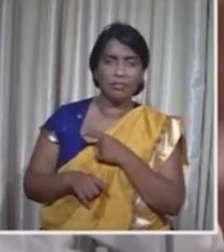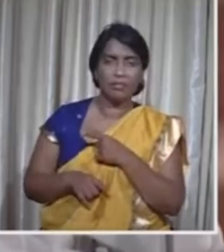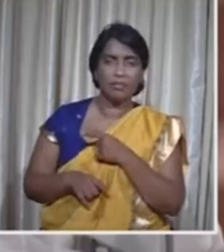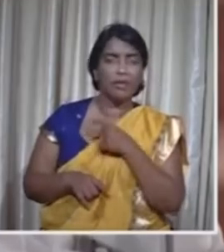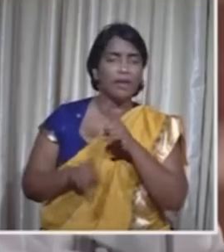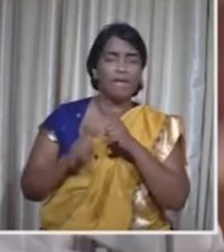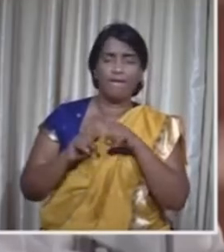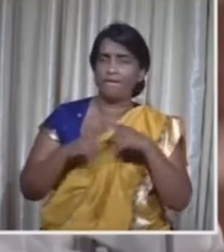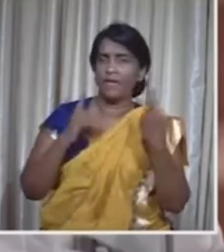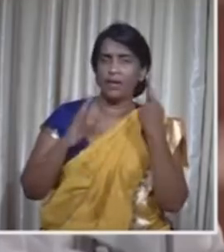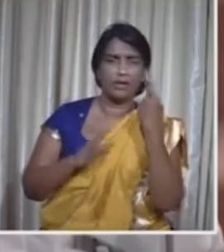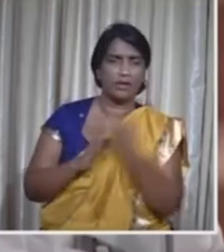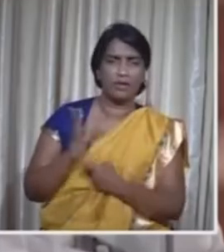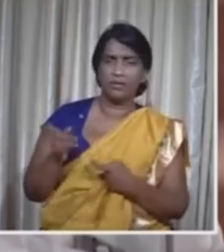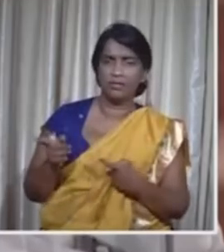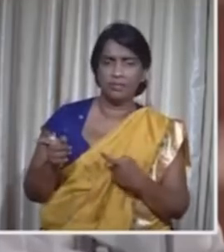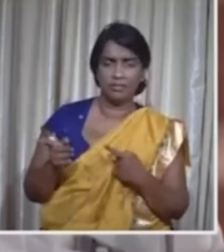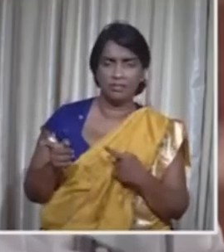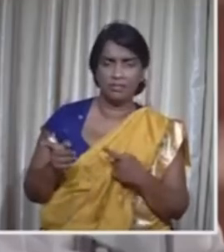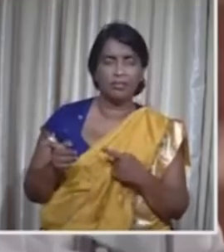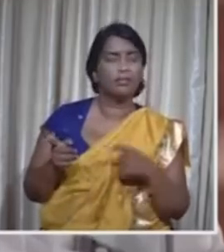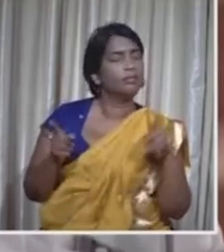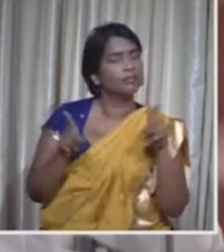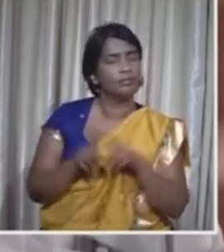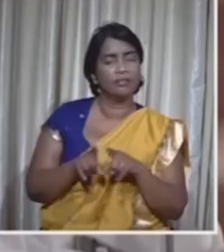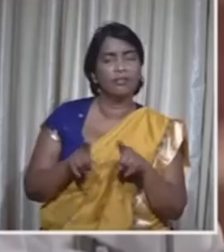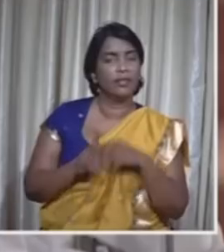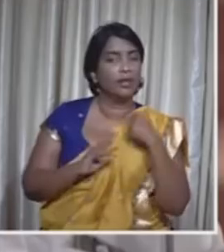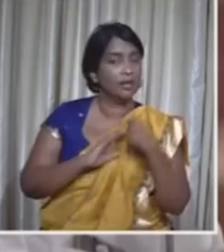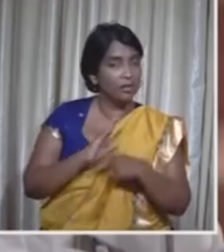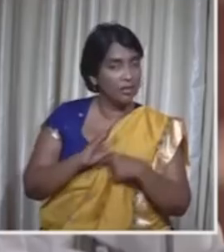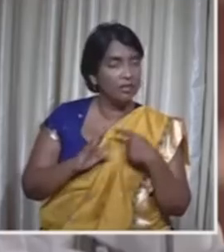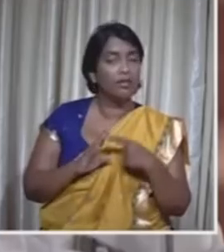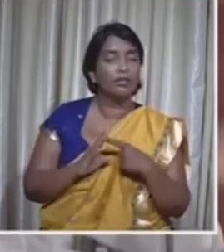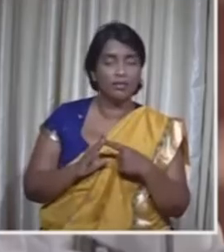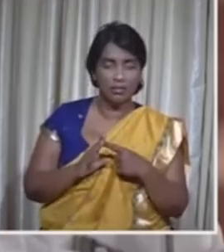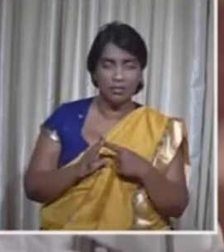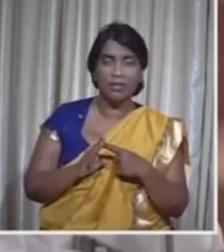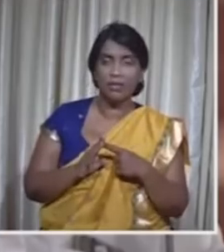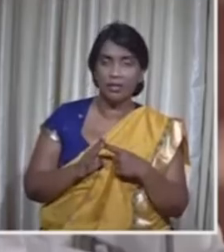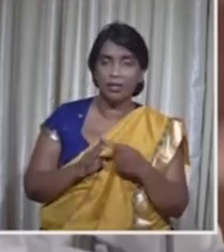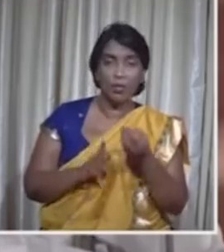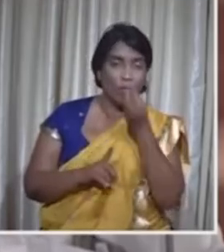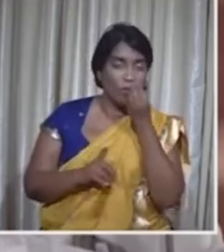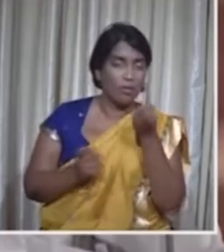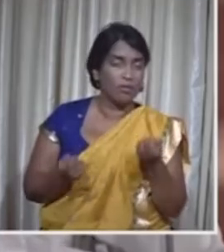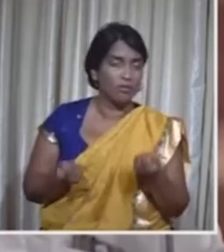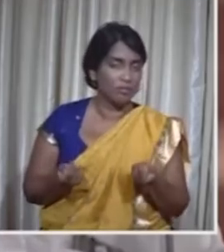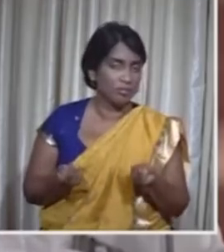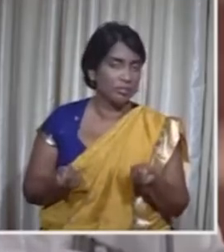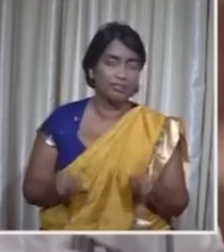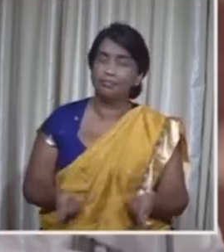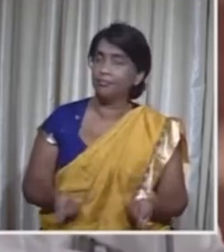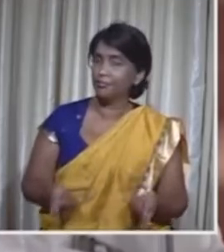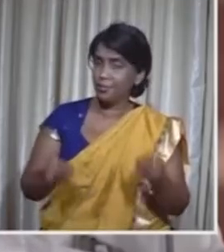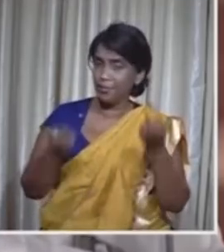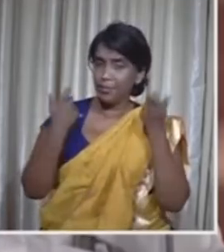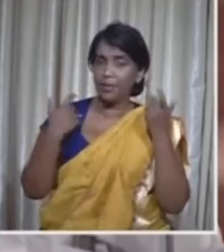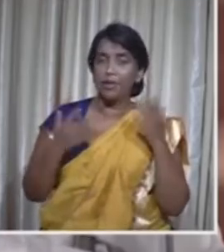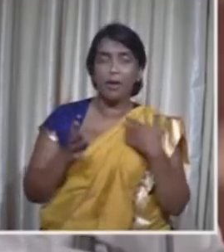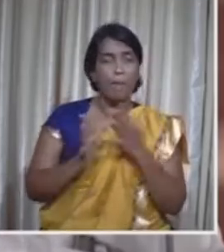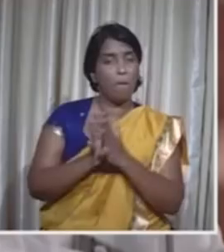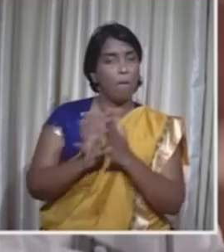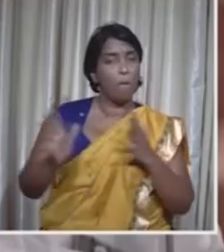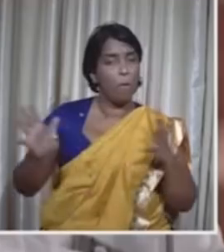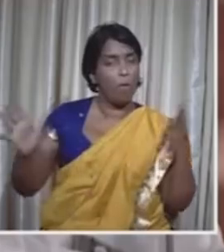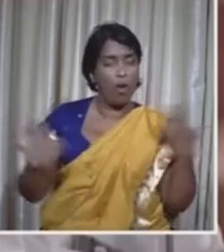முக்கியமாக இன்று நாட்டிலே பொருட்களின் விலை அதிகரித்திருக்கிறது. மக்கள் எல்லாரும் வரிசையில் நிற்கிறார்கள். பாடசாலைக்குரிய